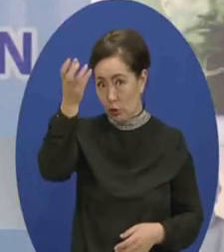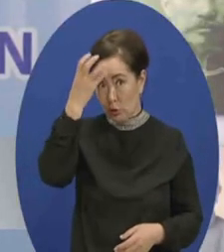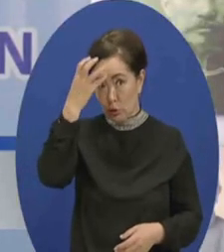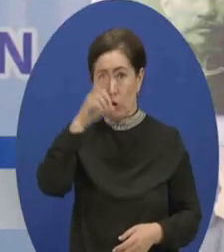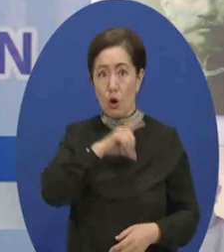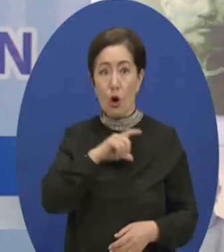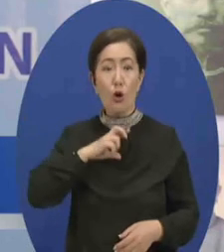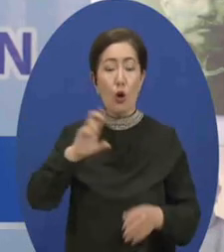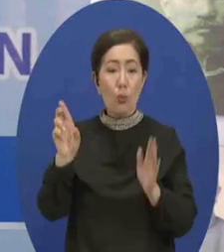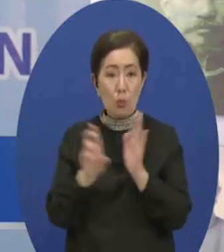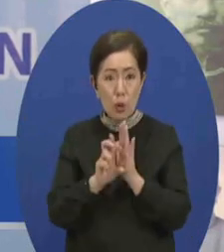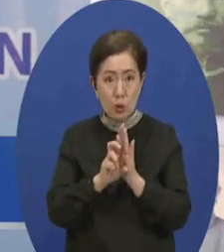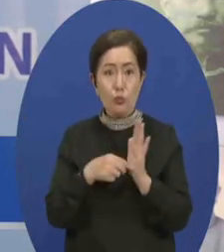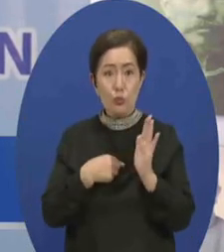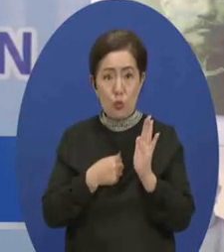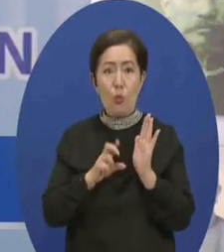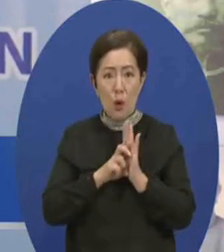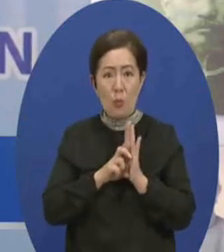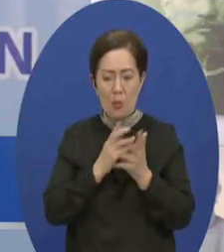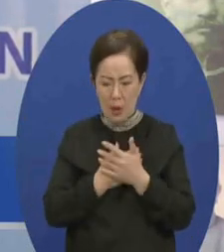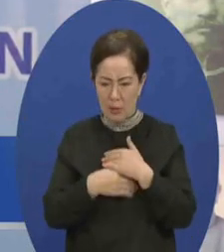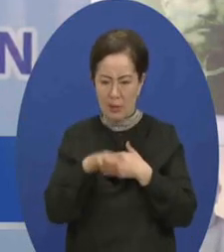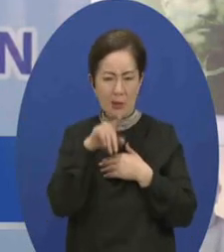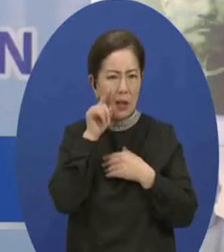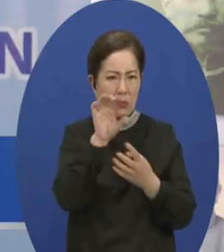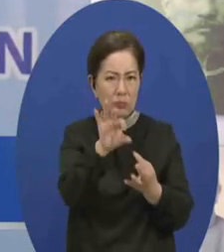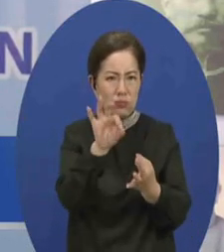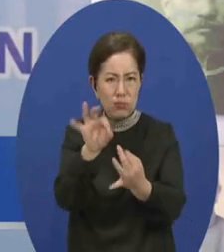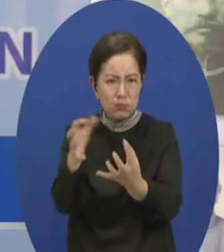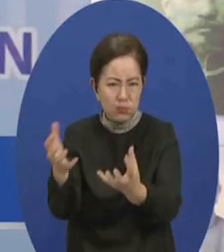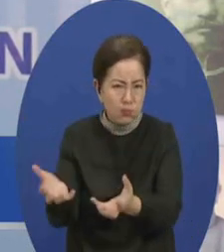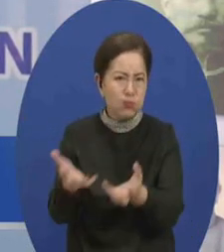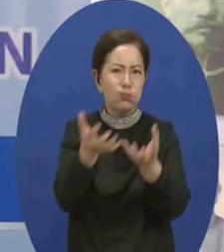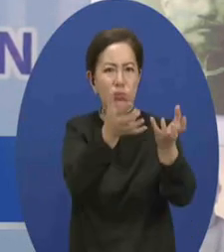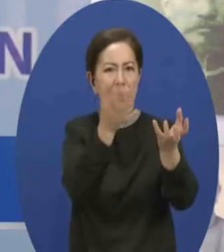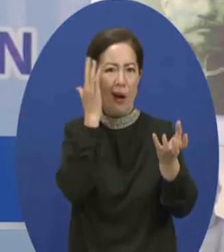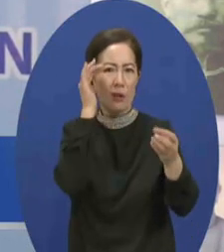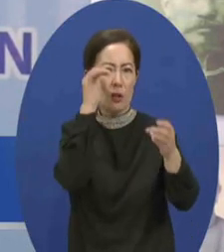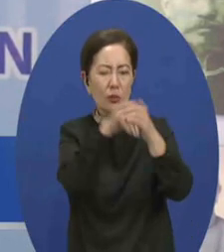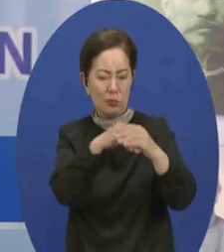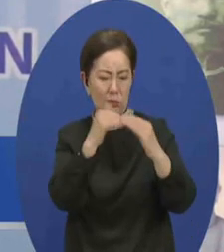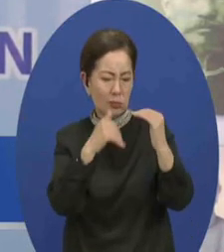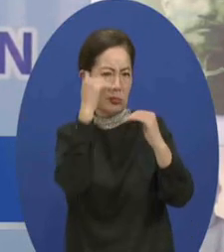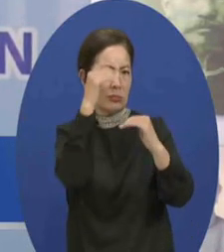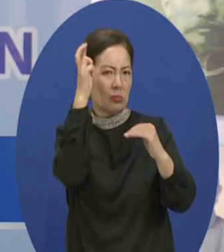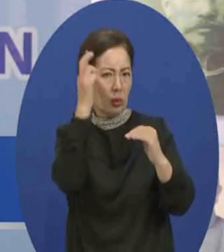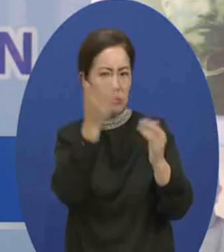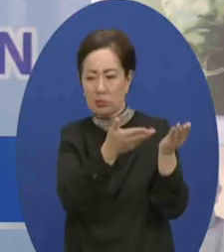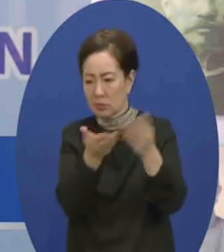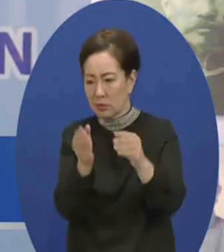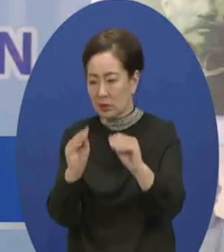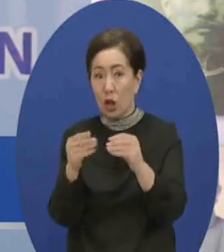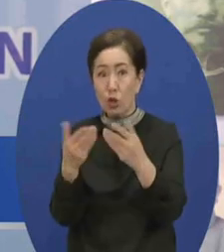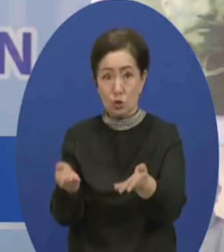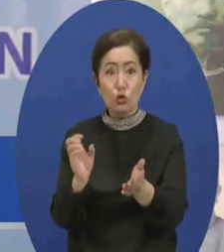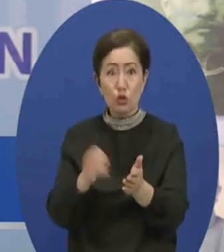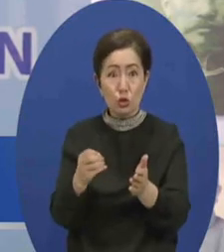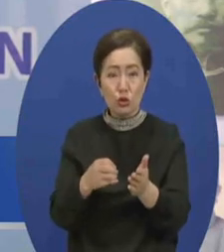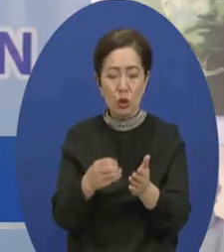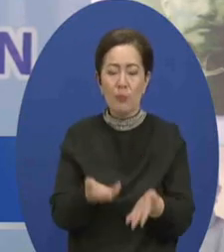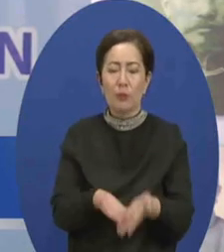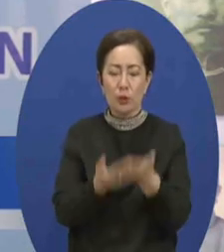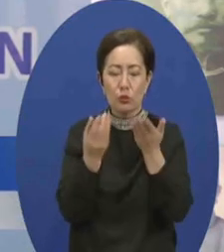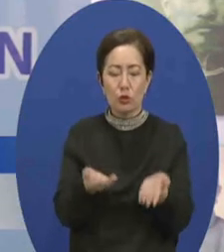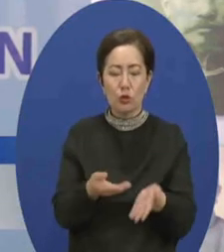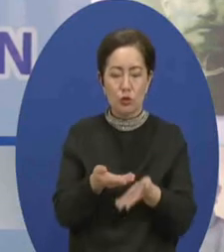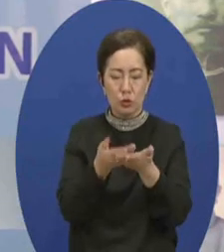байвал хүүхэд залуучуудыг өндөр хөгжилтэй орнуудад Монголынхаа хүүхэд залуучуудыг сургах ёстой. Тэрэн дээр нь одоо дэмжлэг үзүүлэх ёстой